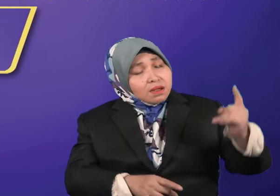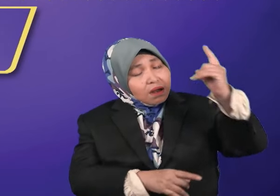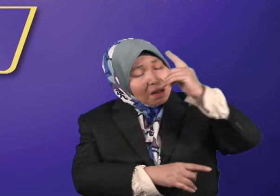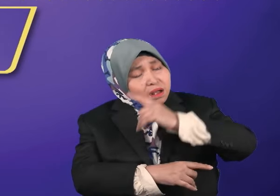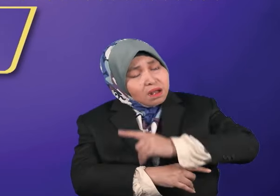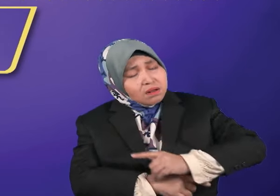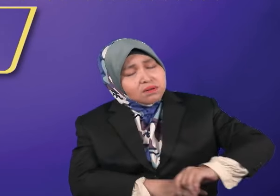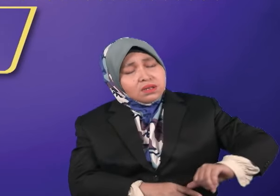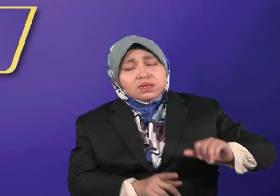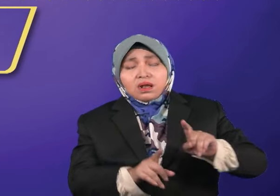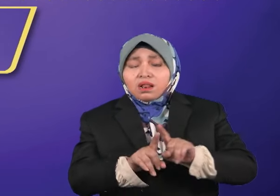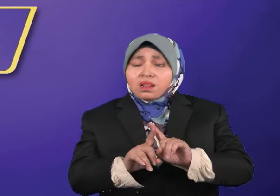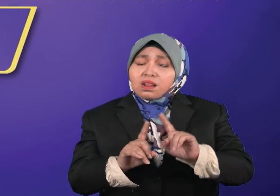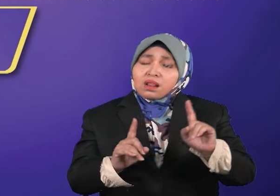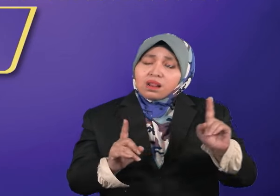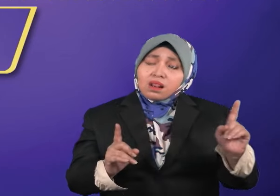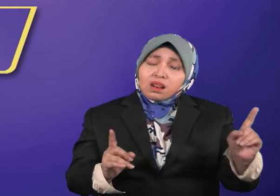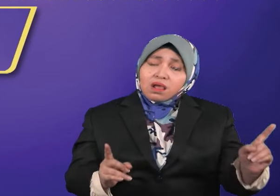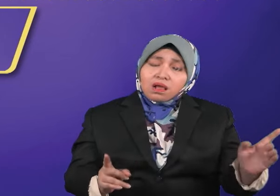ولتكملوا العدة